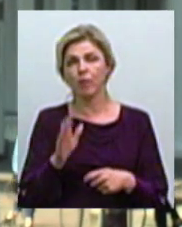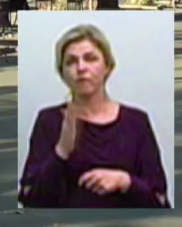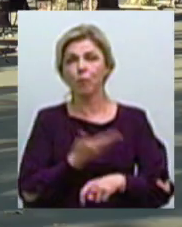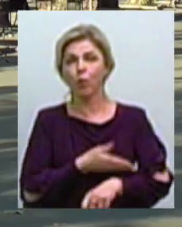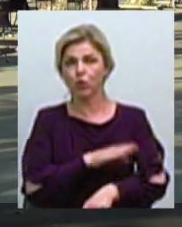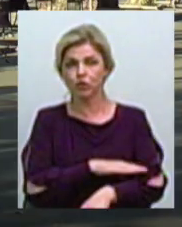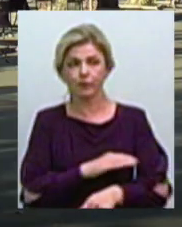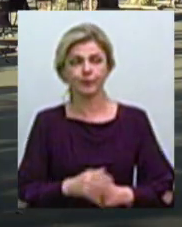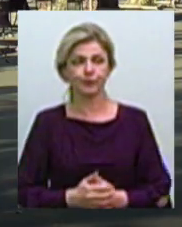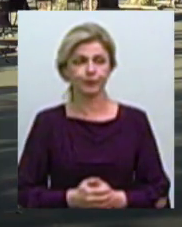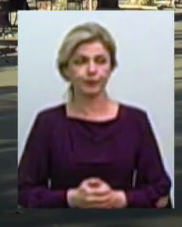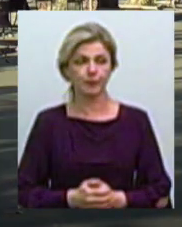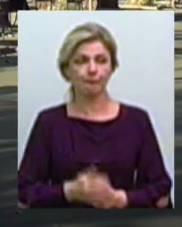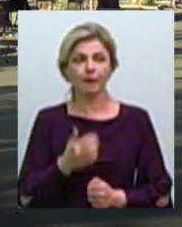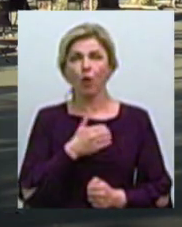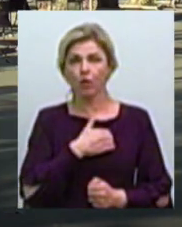історію.